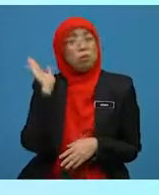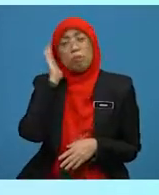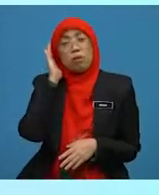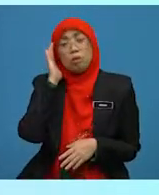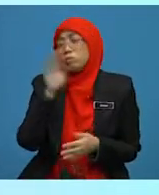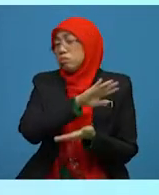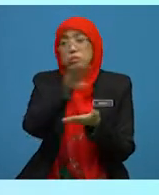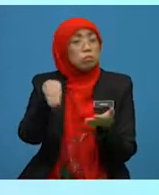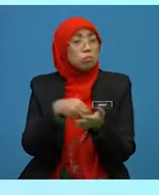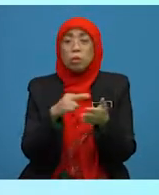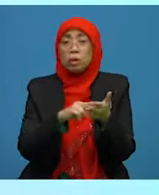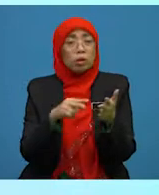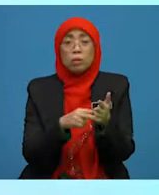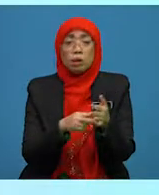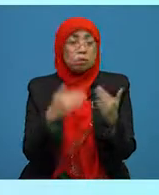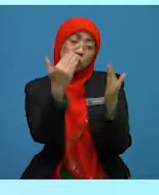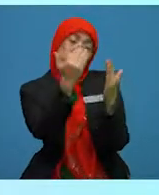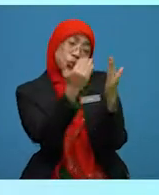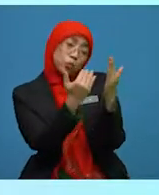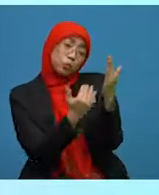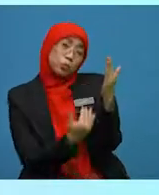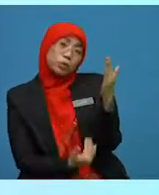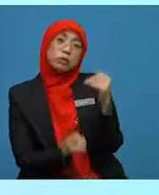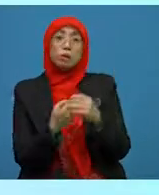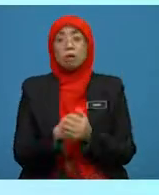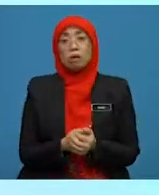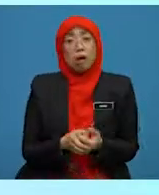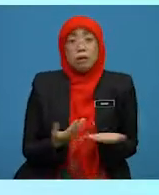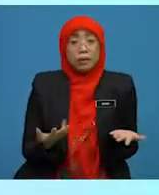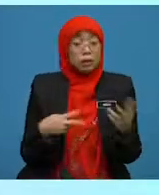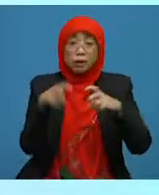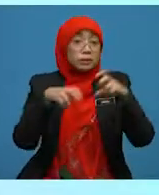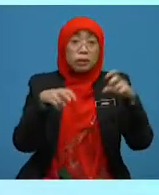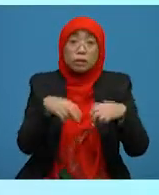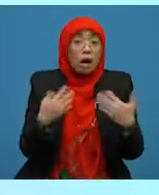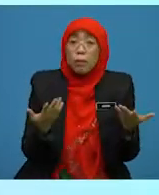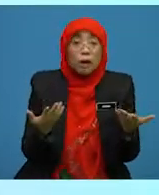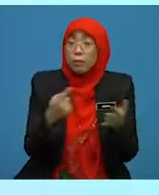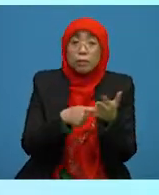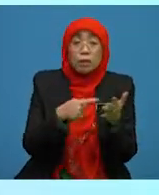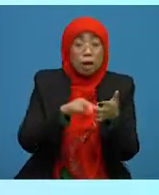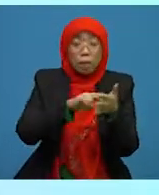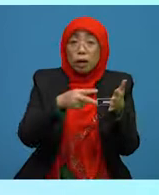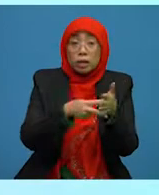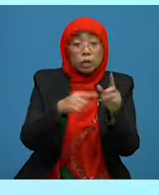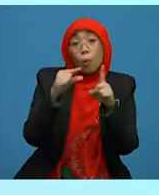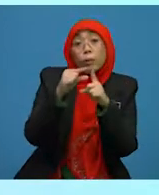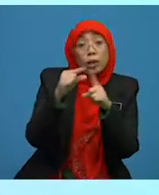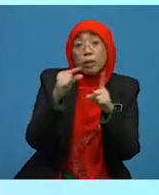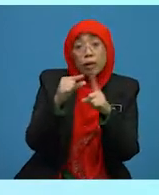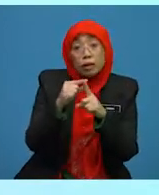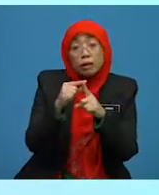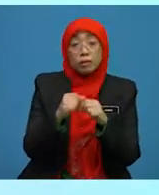ini menerangkan bahawa semantik merupakan kajian berkaitan dengan makna sesuatu